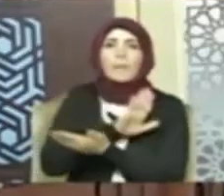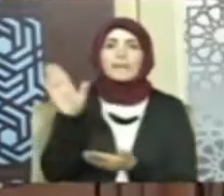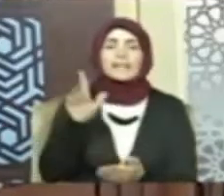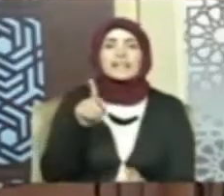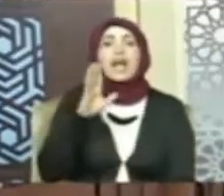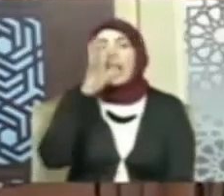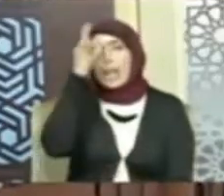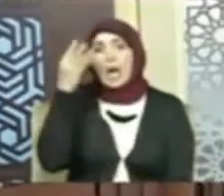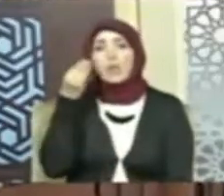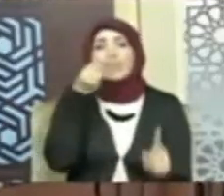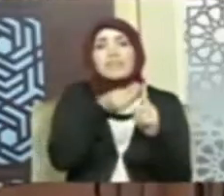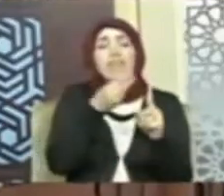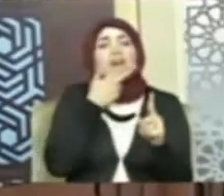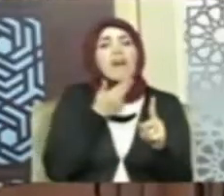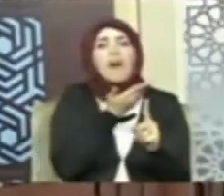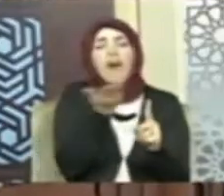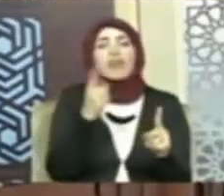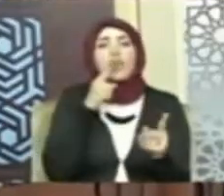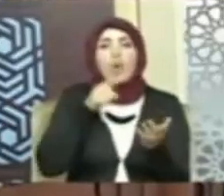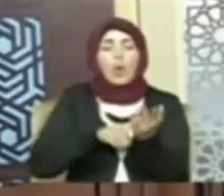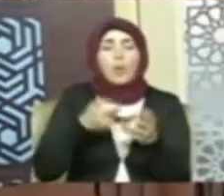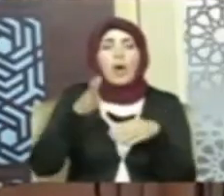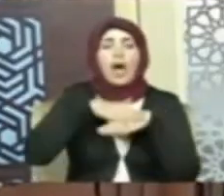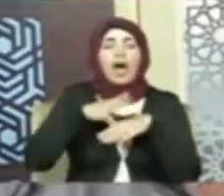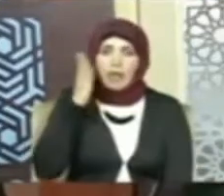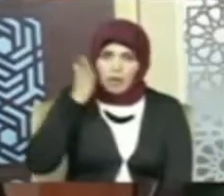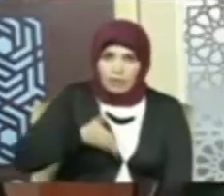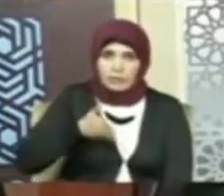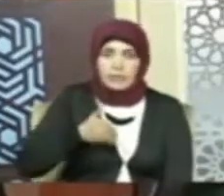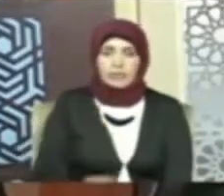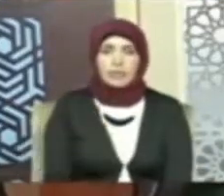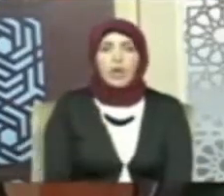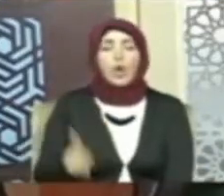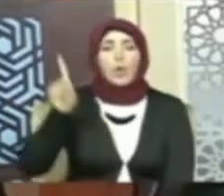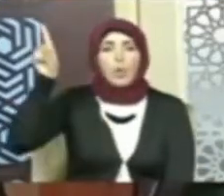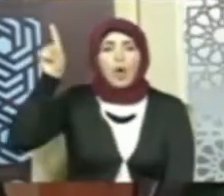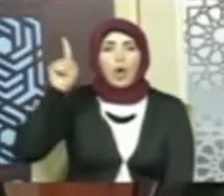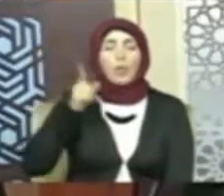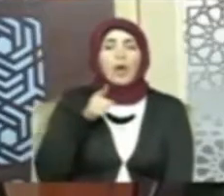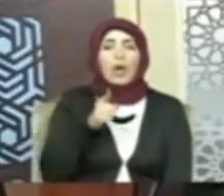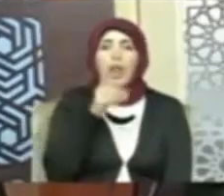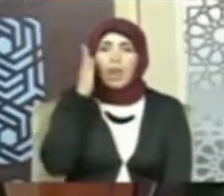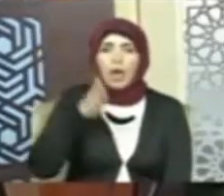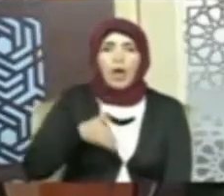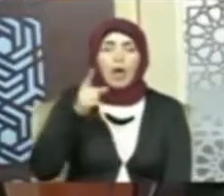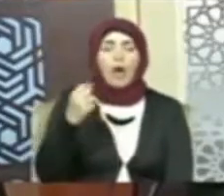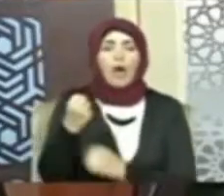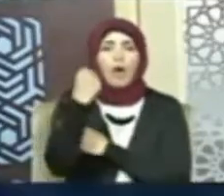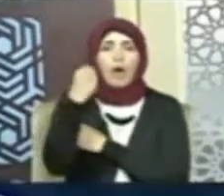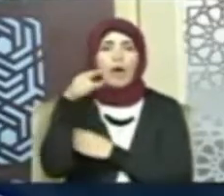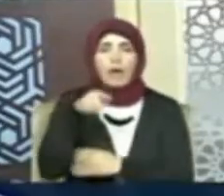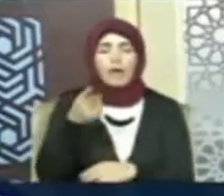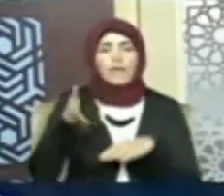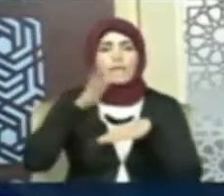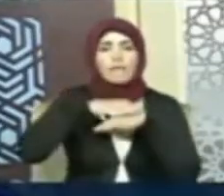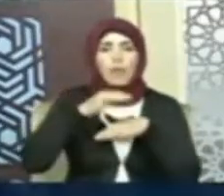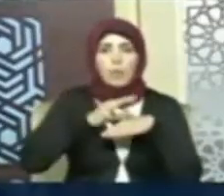بخير فهو على كل شيء قدير، وهو القاهر فوق عباده.